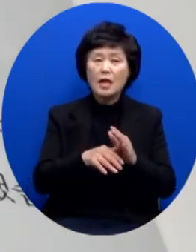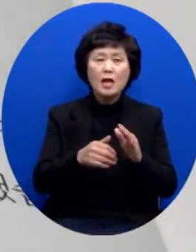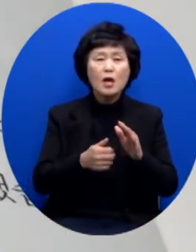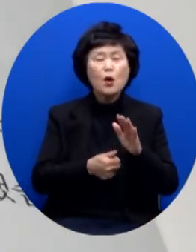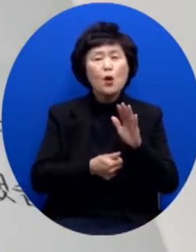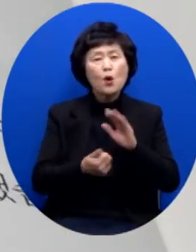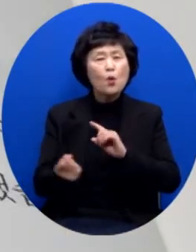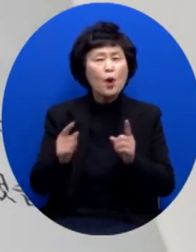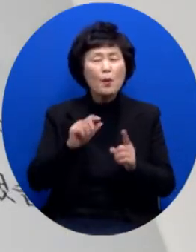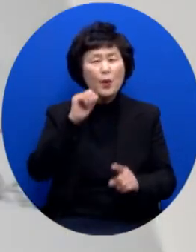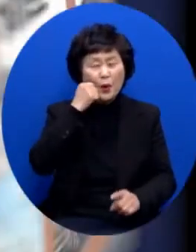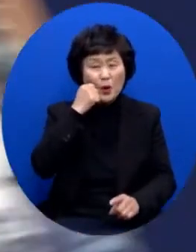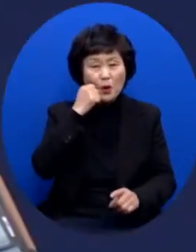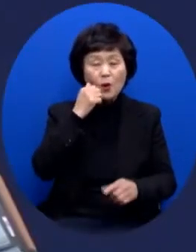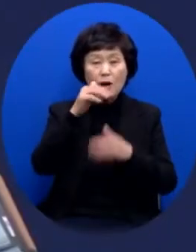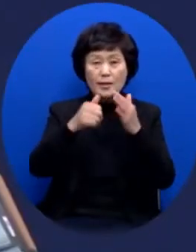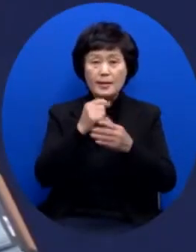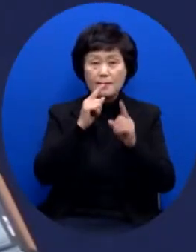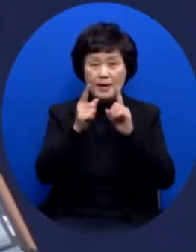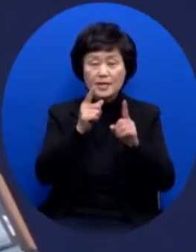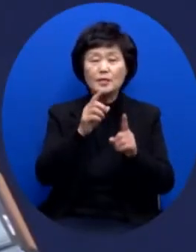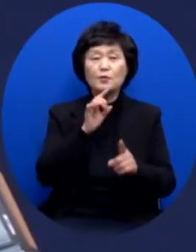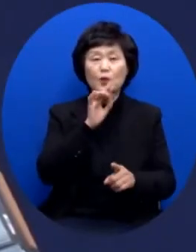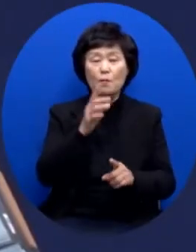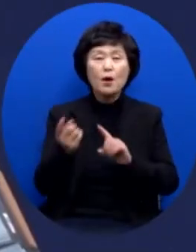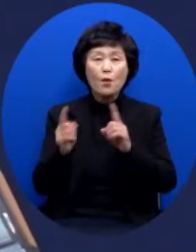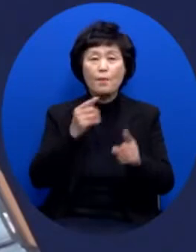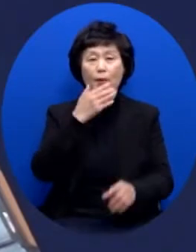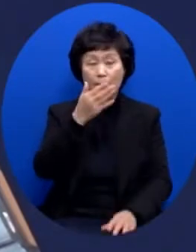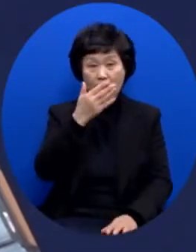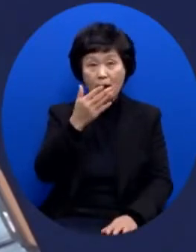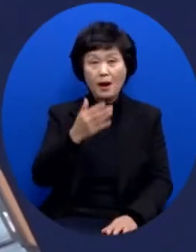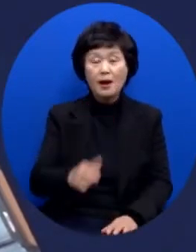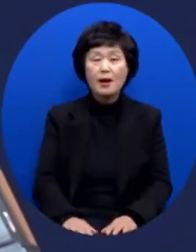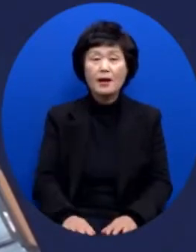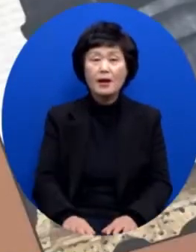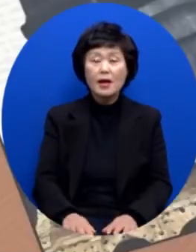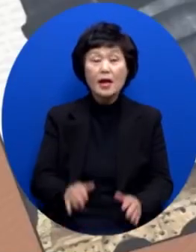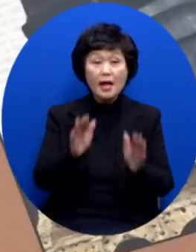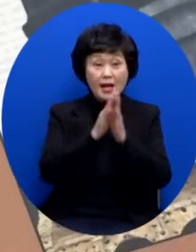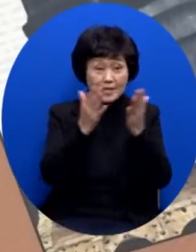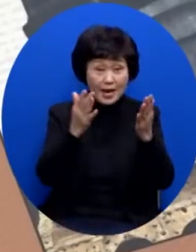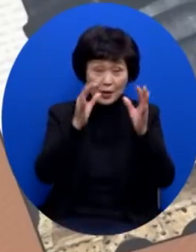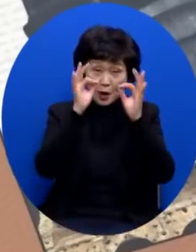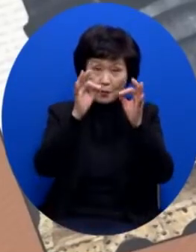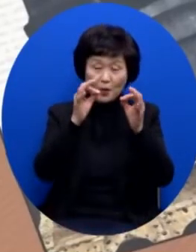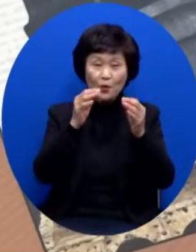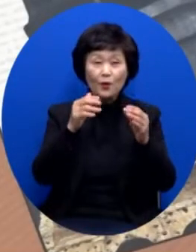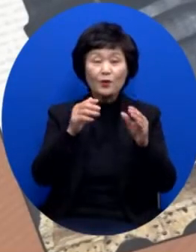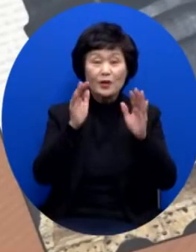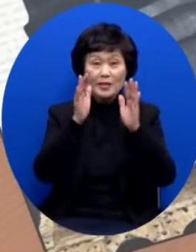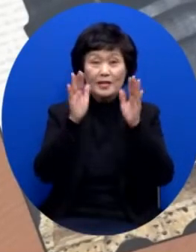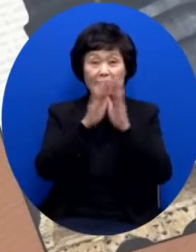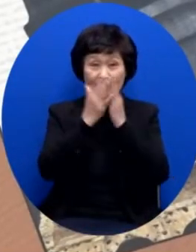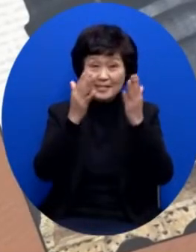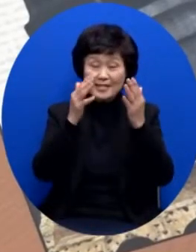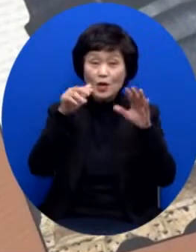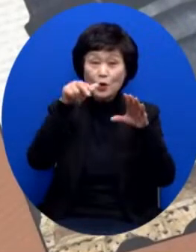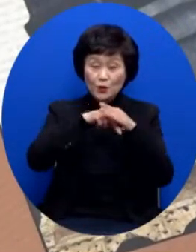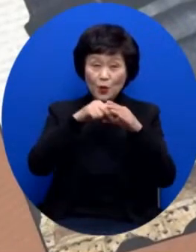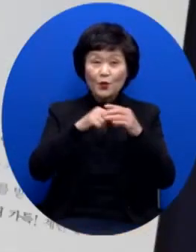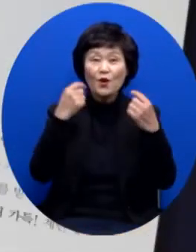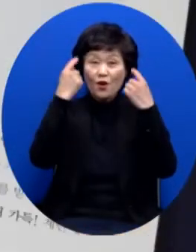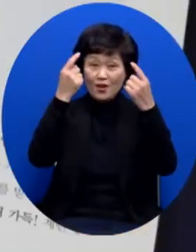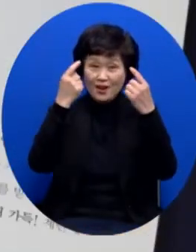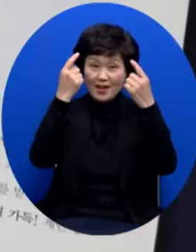있다고 강조합니다. 책으로 떠나는 종교개혁지 여행, 황희상 정설의 종교개혁지 탐방